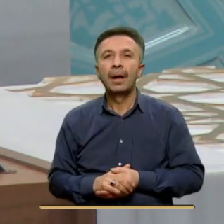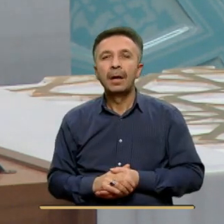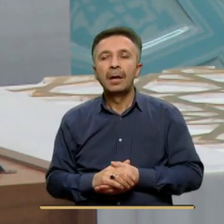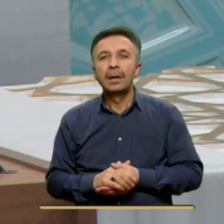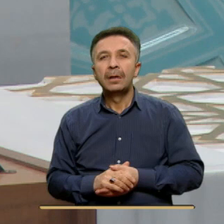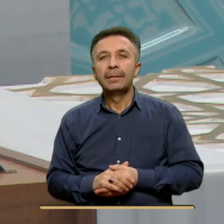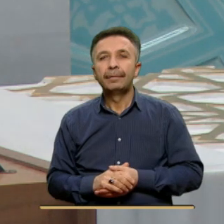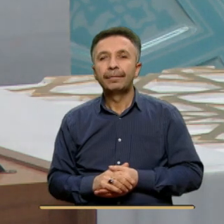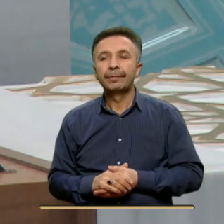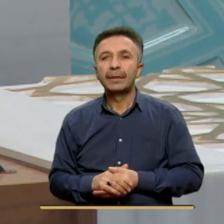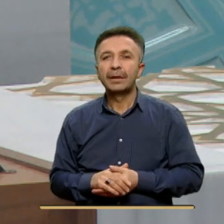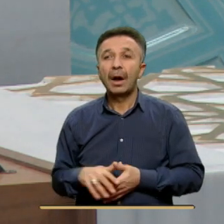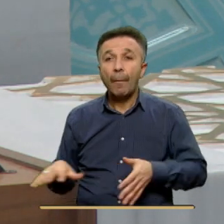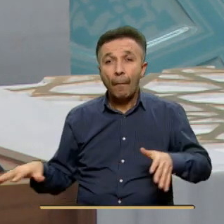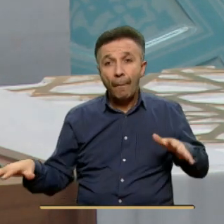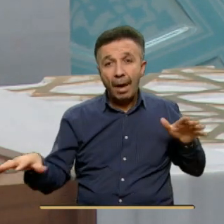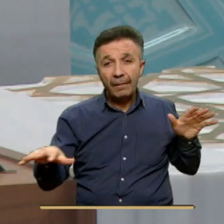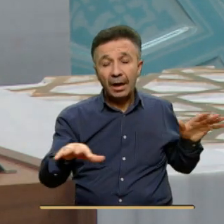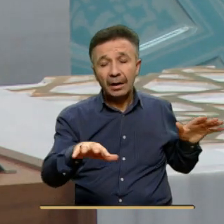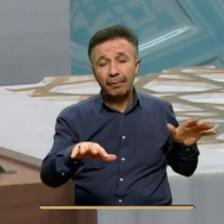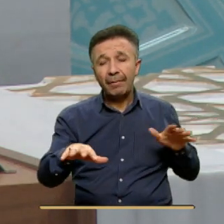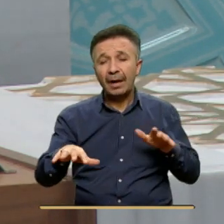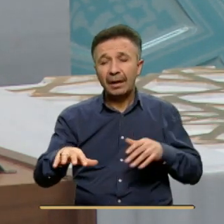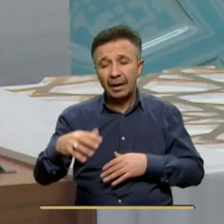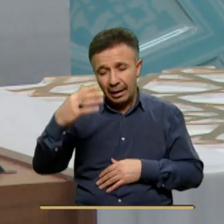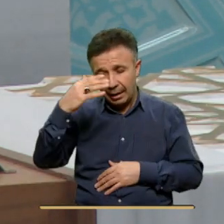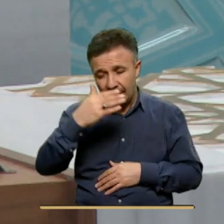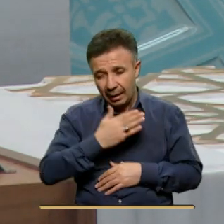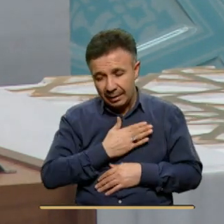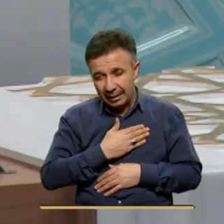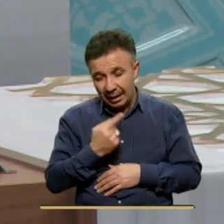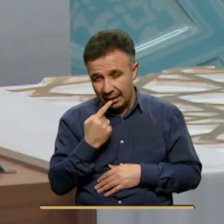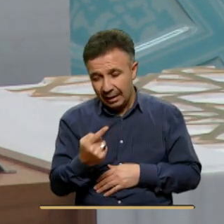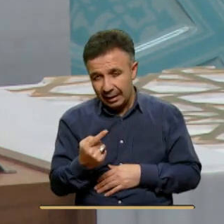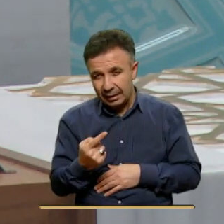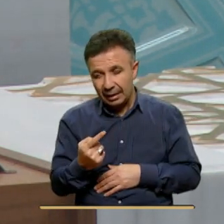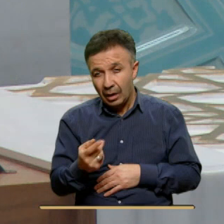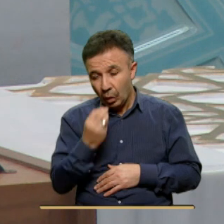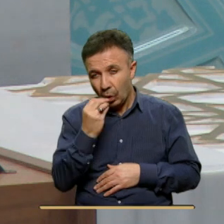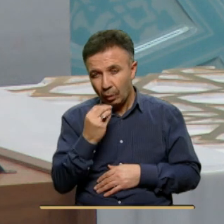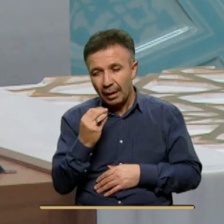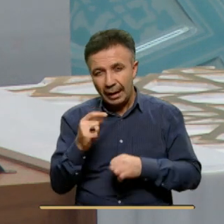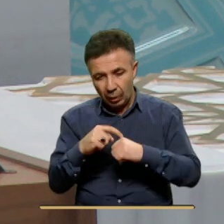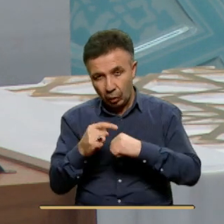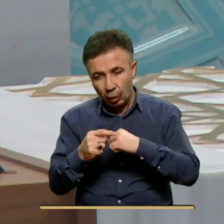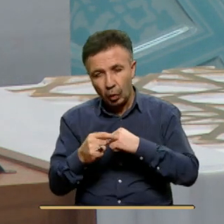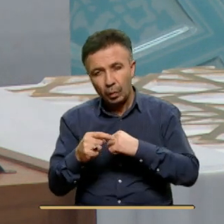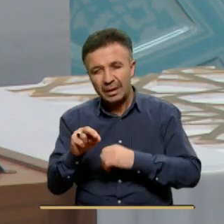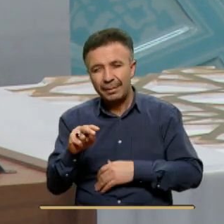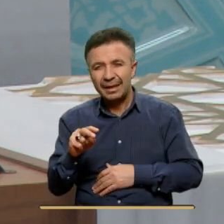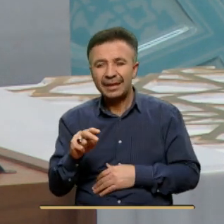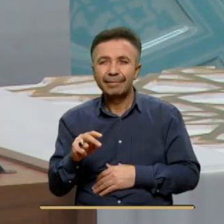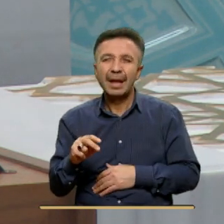Mevlana Hazretleri derler ki, lokmalar tohum gibidir. Meyveleri ise